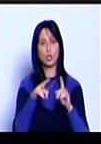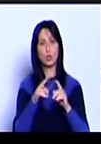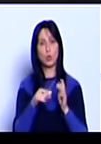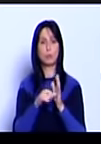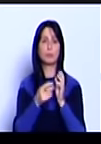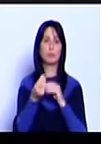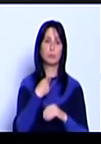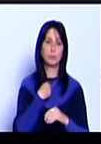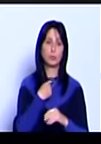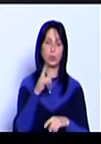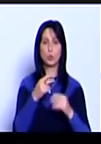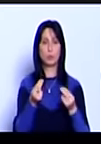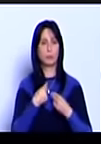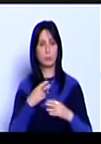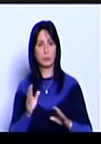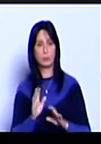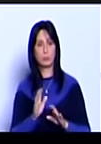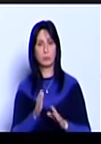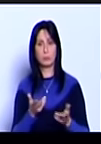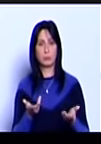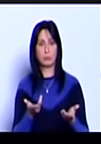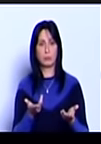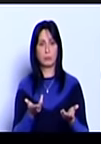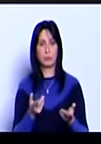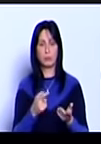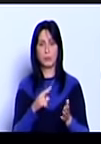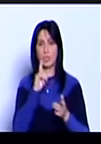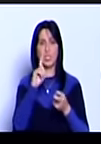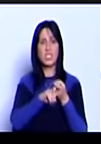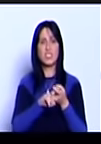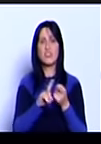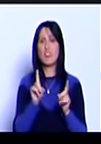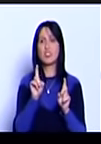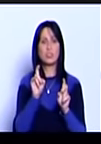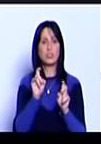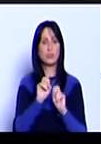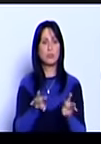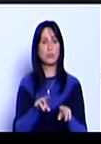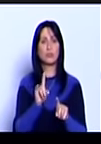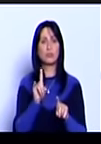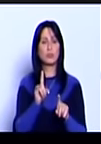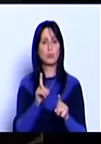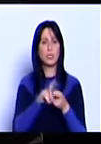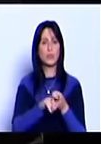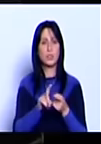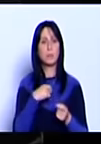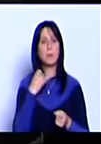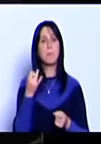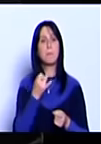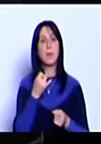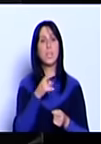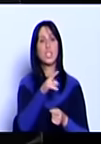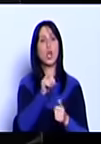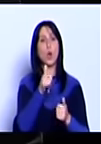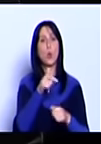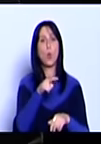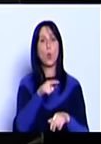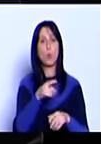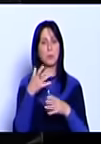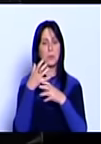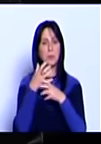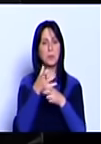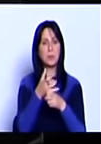შემოგწირავს ვიღაცა, ზოგჯერ არ შემოგწირავს. ამიტომ თქვენი შეკითხვა რას უკავშირდება, თუ შეიძლება დამიზუსტოთ იქნებ. არა, ჩვენ გვაინტერესებდა თქვენ როგორ ხსნით ამ